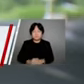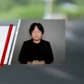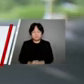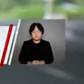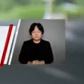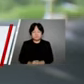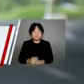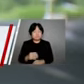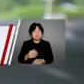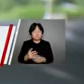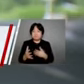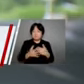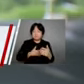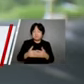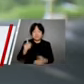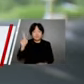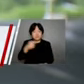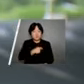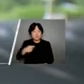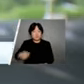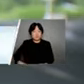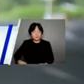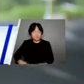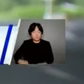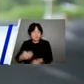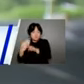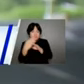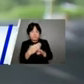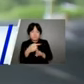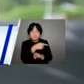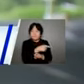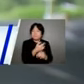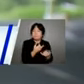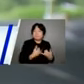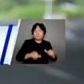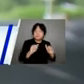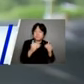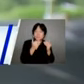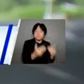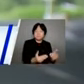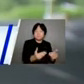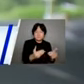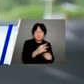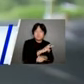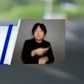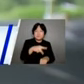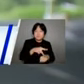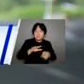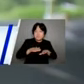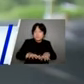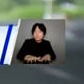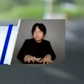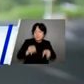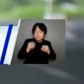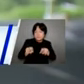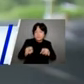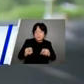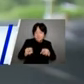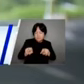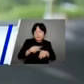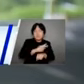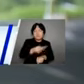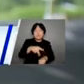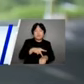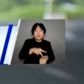rin ang mga maritime domain awareness lights at pagpapatrolya sa West Philippine Sea. Lakas lang daw ang sandigan ng China habang